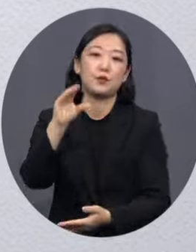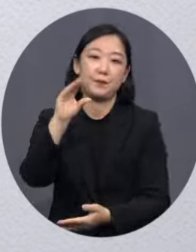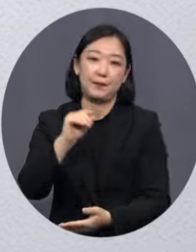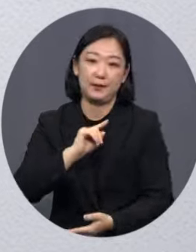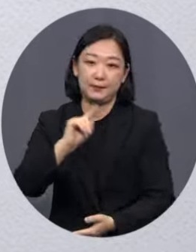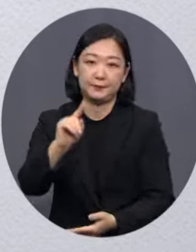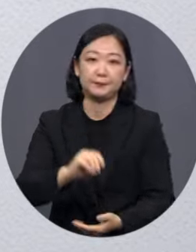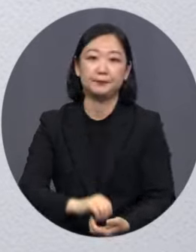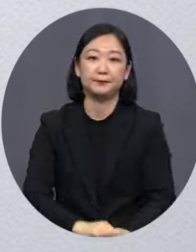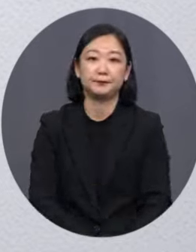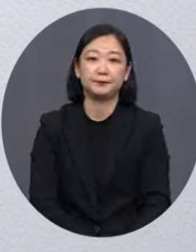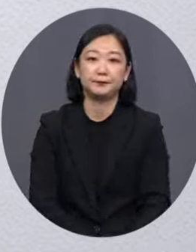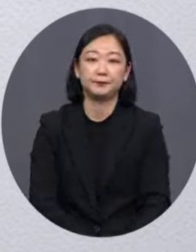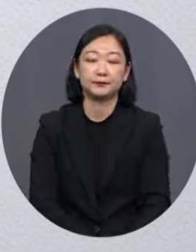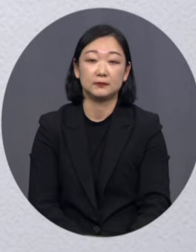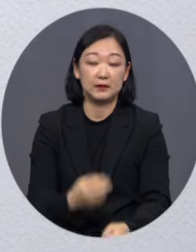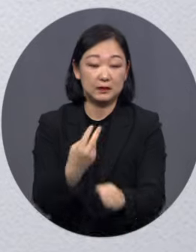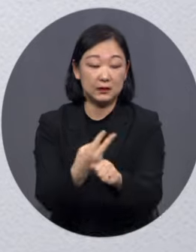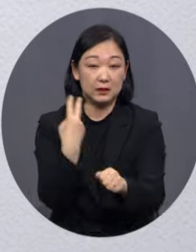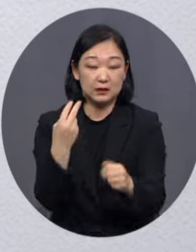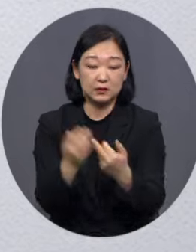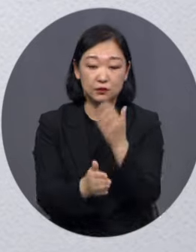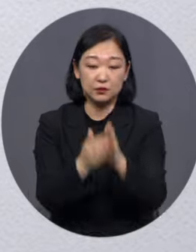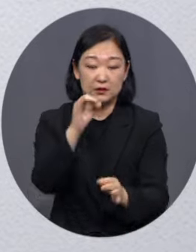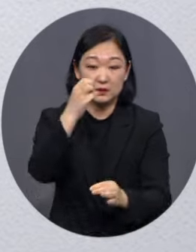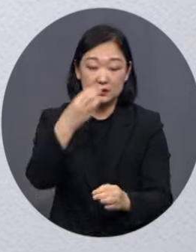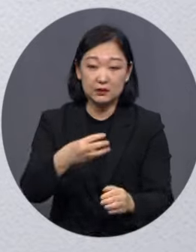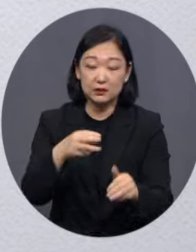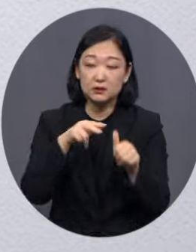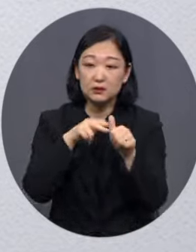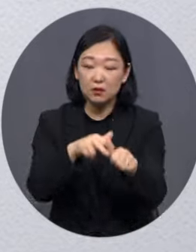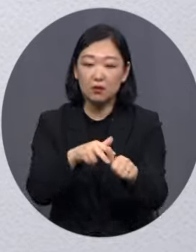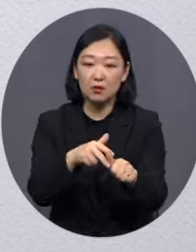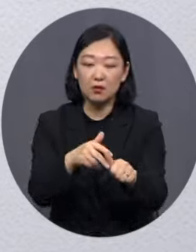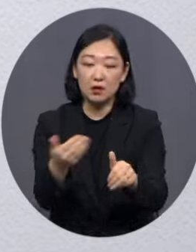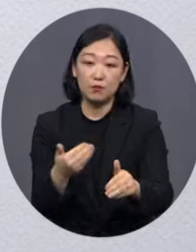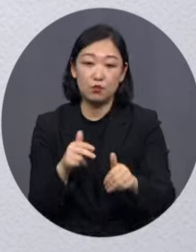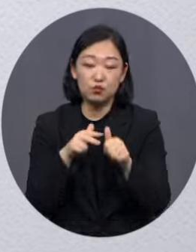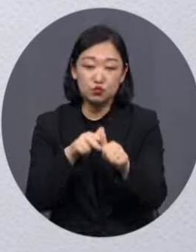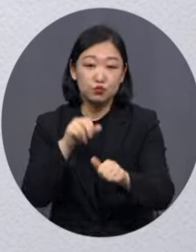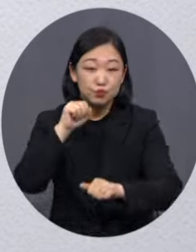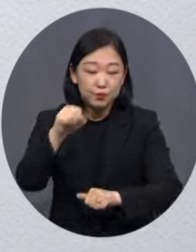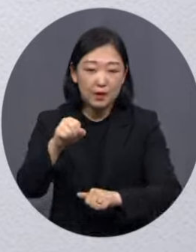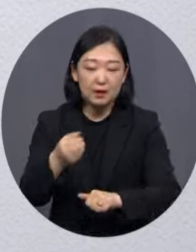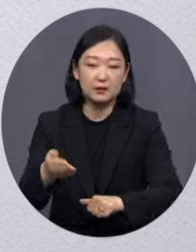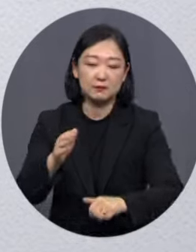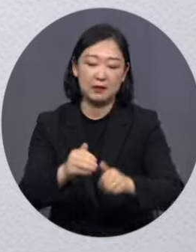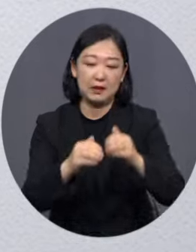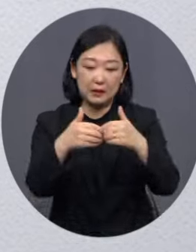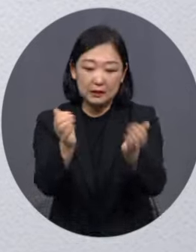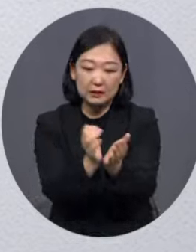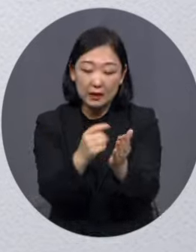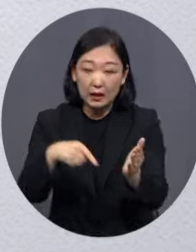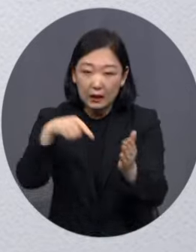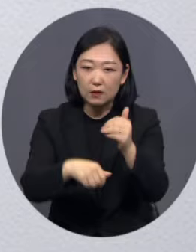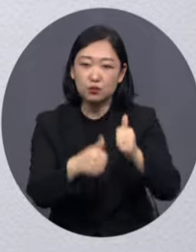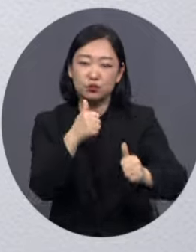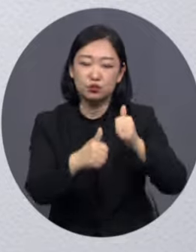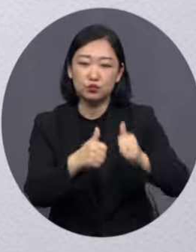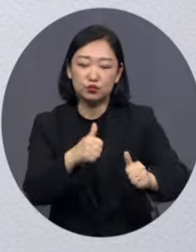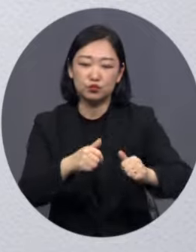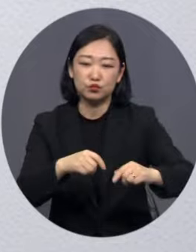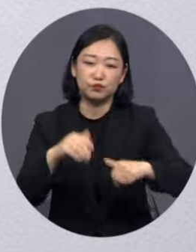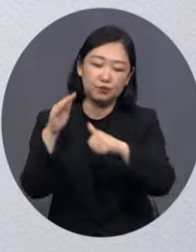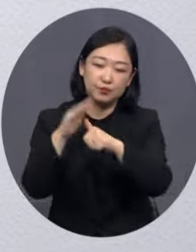원을 신고했습니다 제작년 제주시을 보궐 선거에 예비 후보로 출마했지만 당내 경선에서 탈락하며 본 후보로